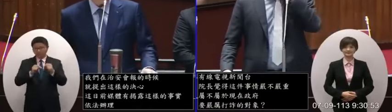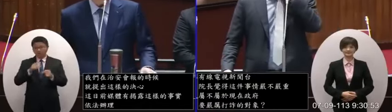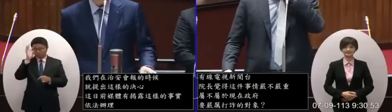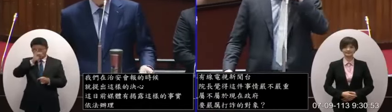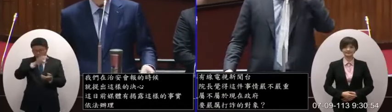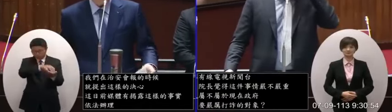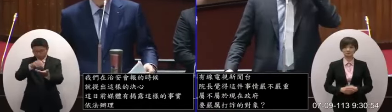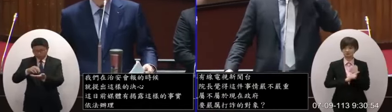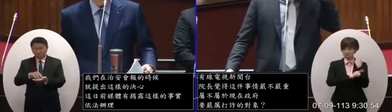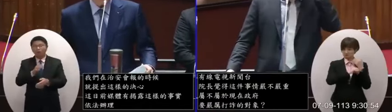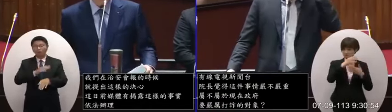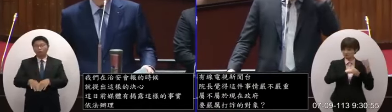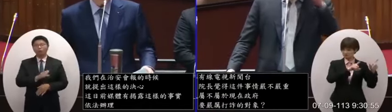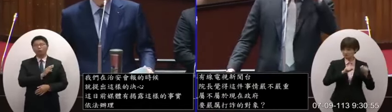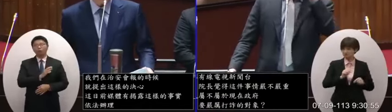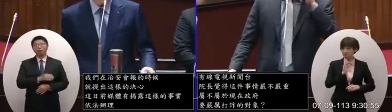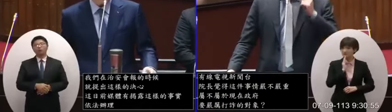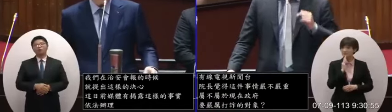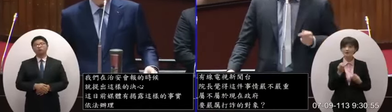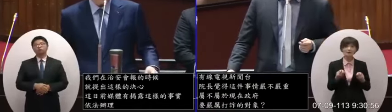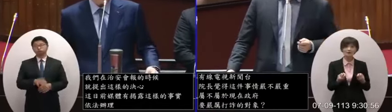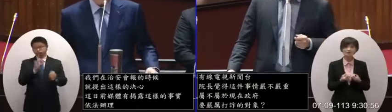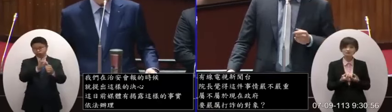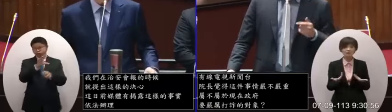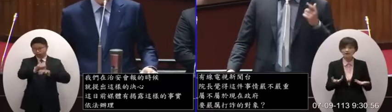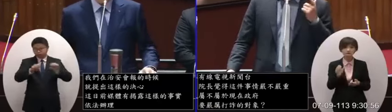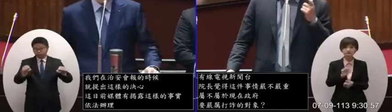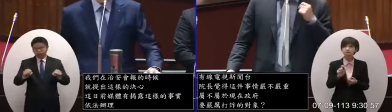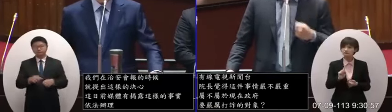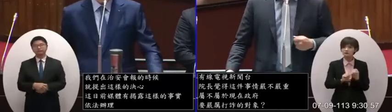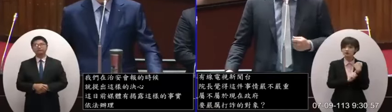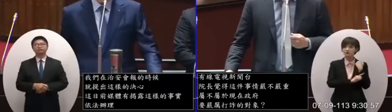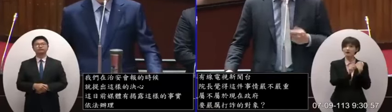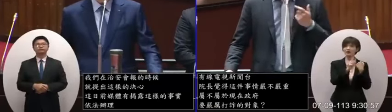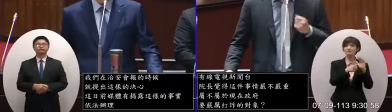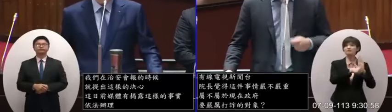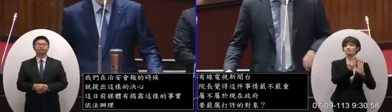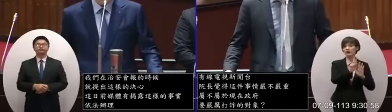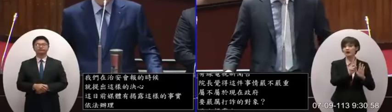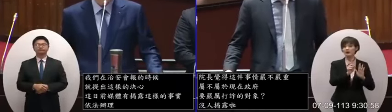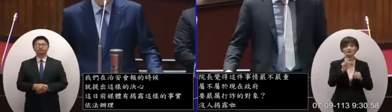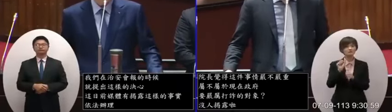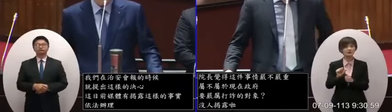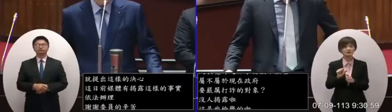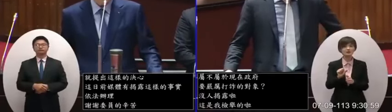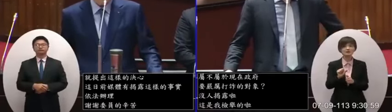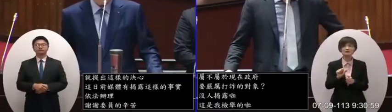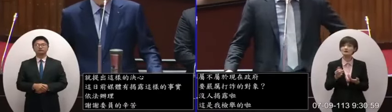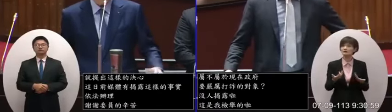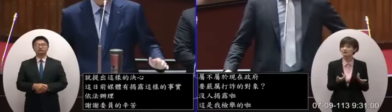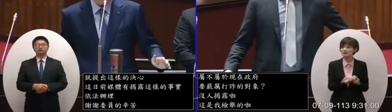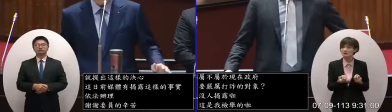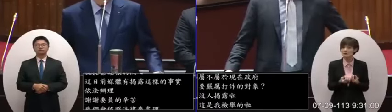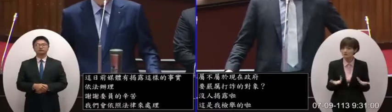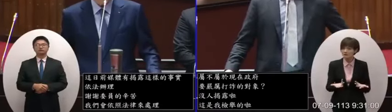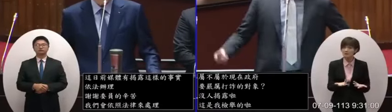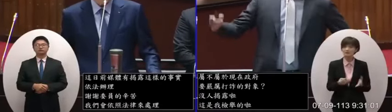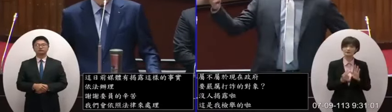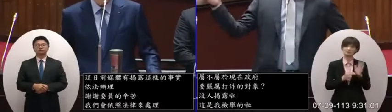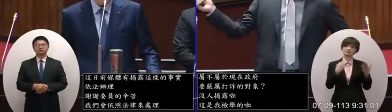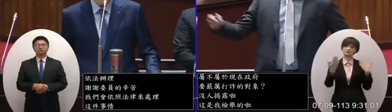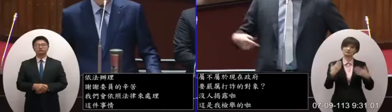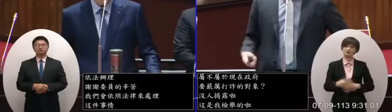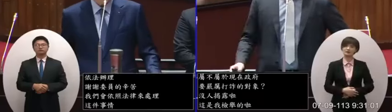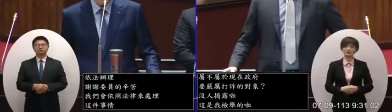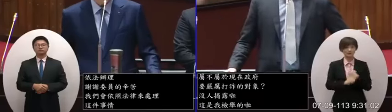那 也依照法律来处理， 依照我们的打诈 怎么处理？依照什么法律怎么处理？讲清楚，不要讲空话。依